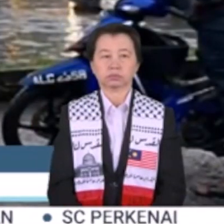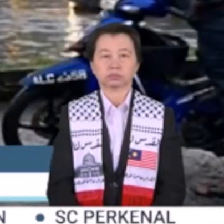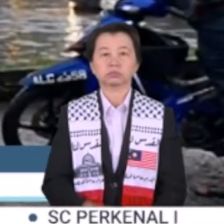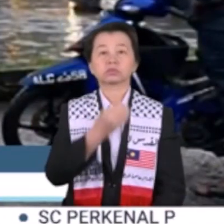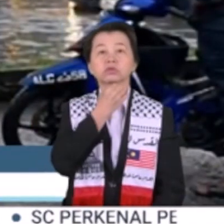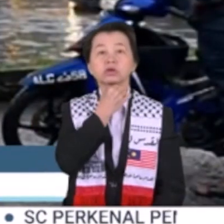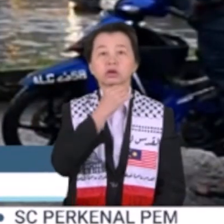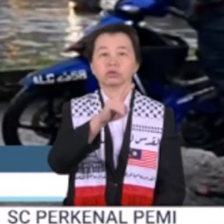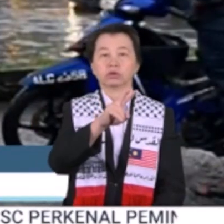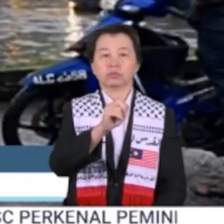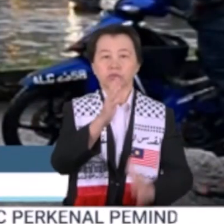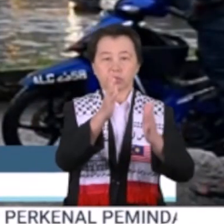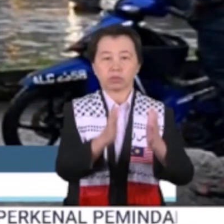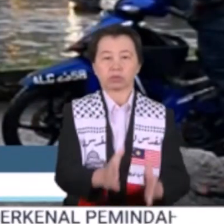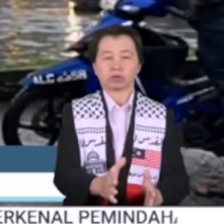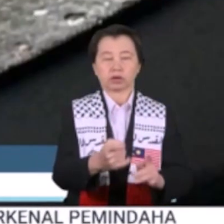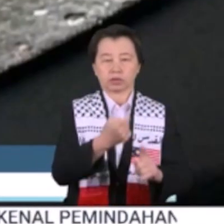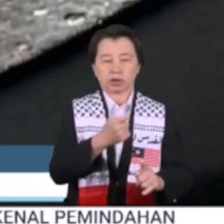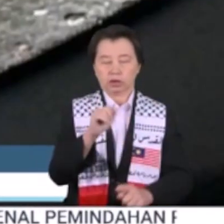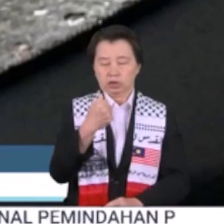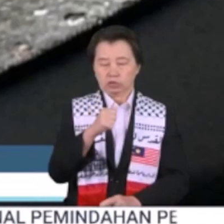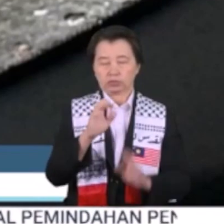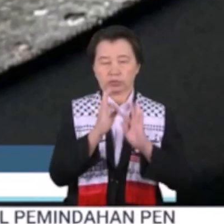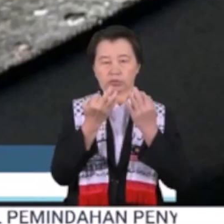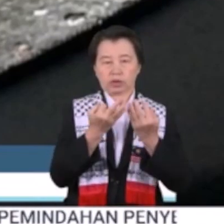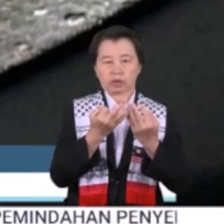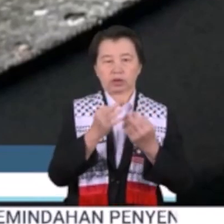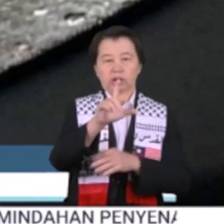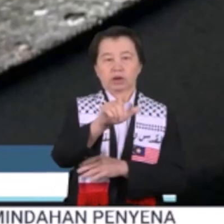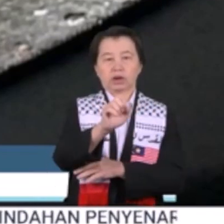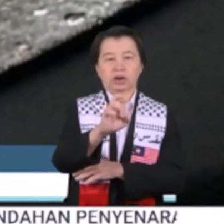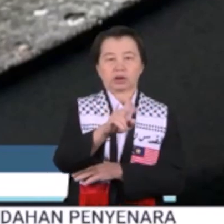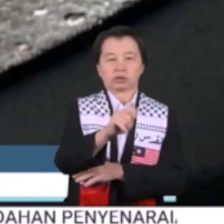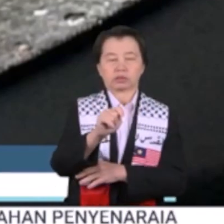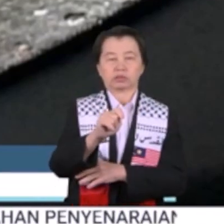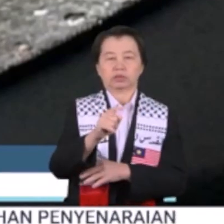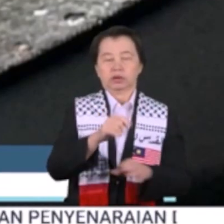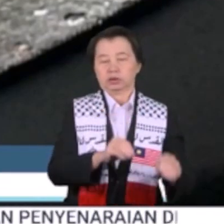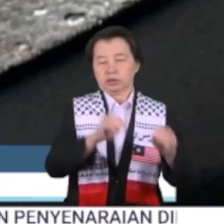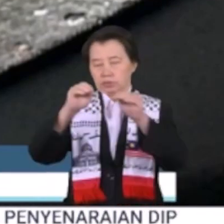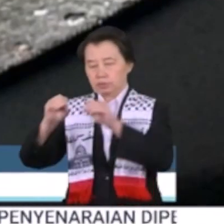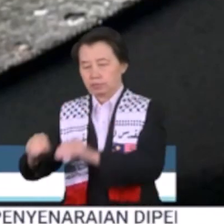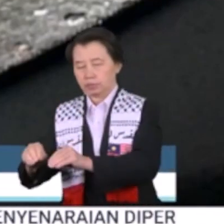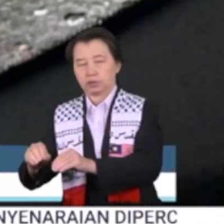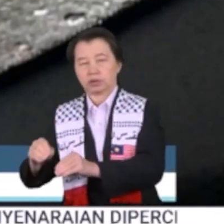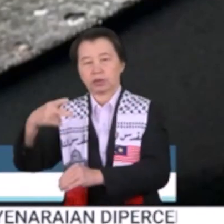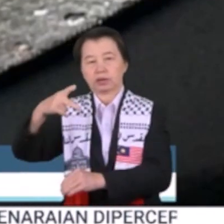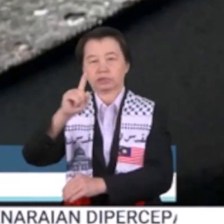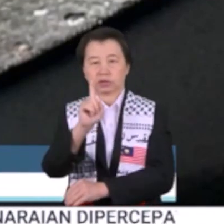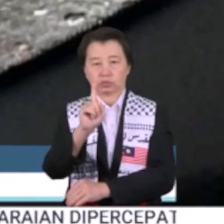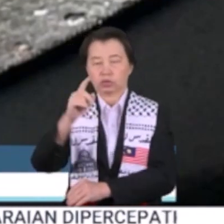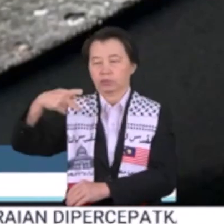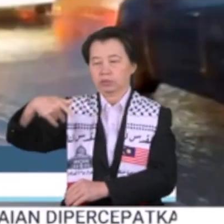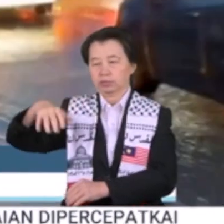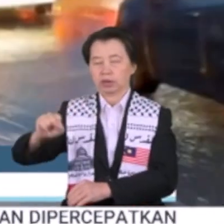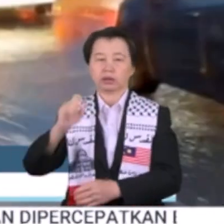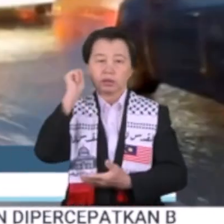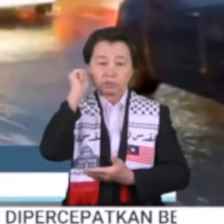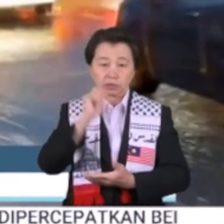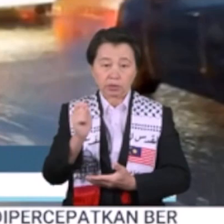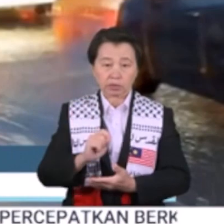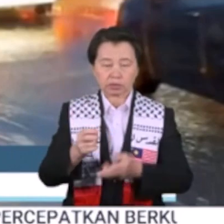di Perak 20 penduduk terjas banjir daripada 10 keluarga diilarut matang dan selama dipindahkan ke sebuah PPS sekretariat